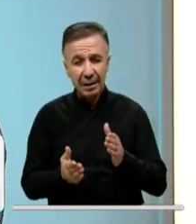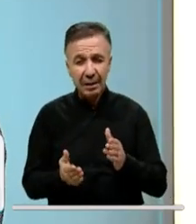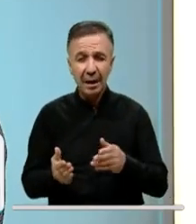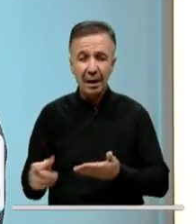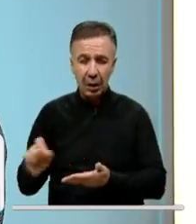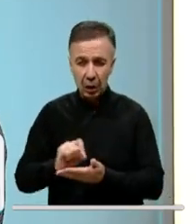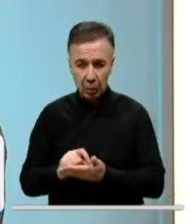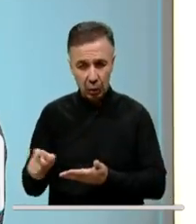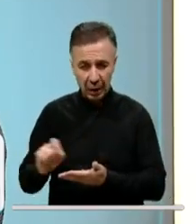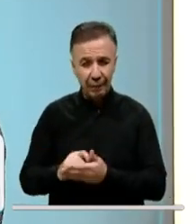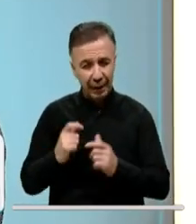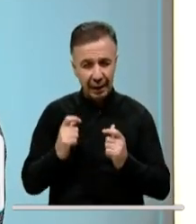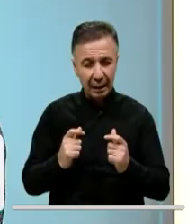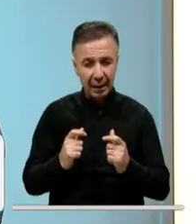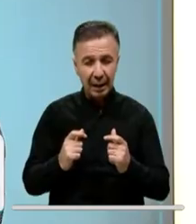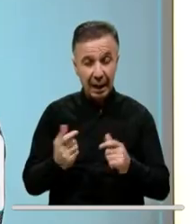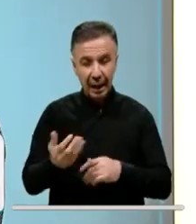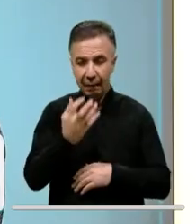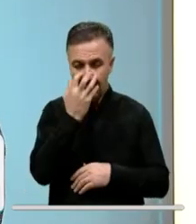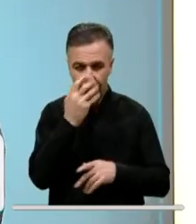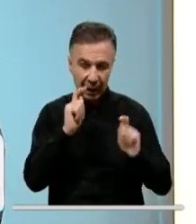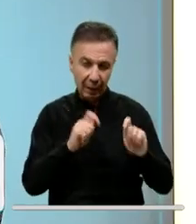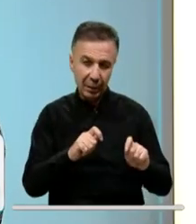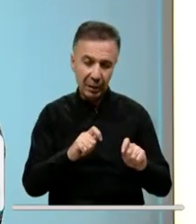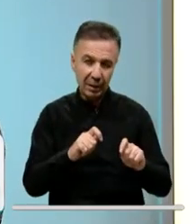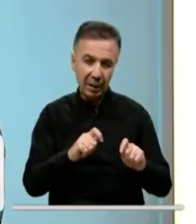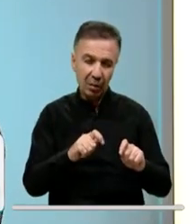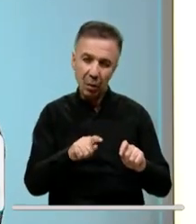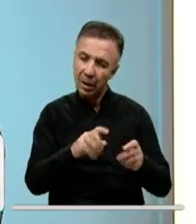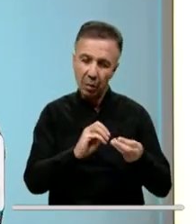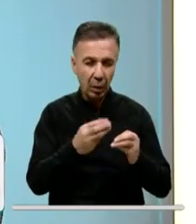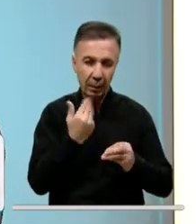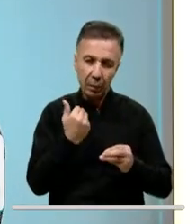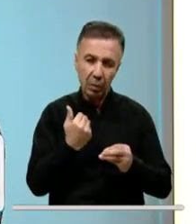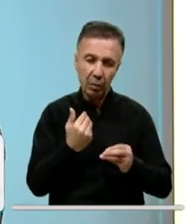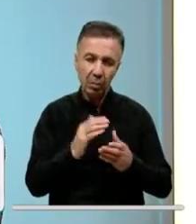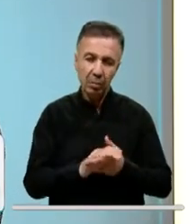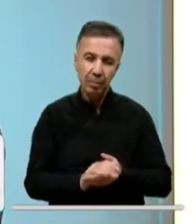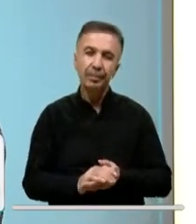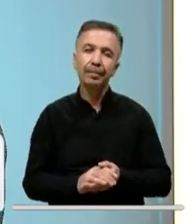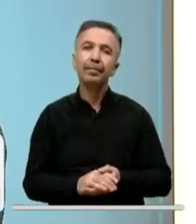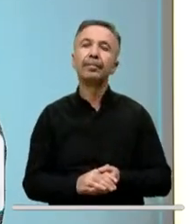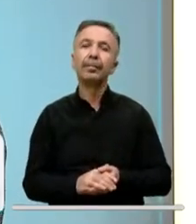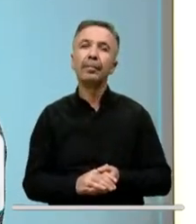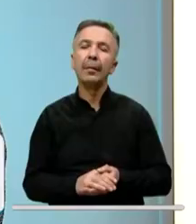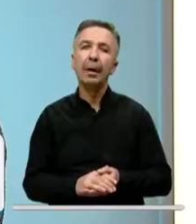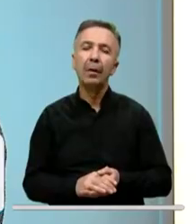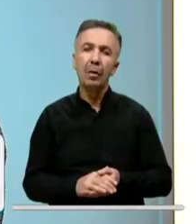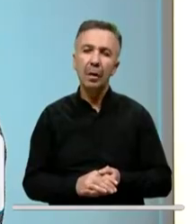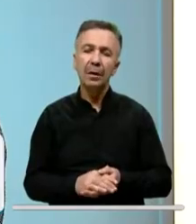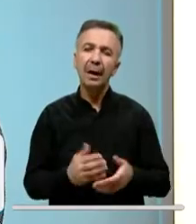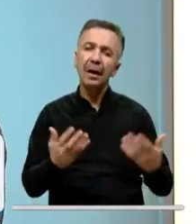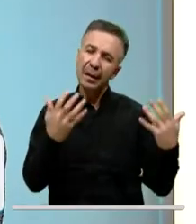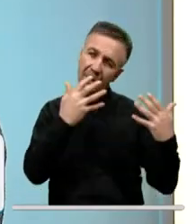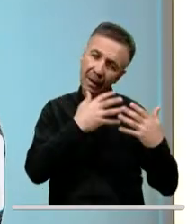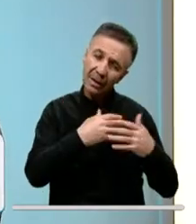Müzdelife'de eğer vakfe yapmışlarsa zaten onlar için herhangi bir problem kalmamıştır. Orada gecelemek